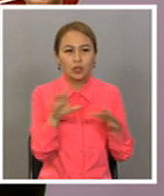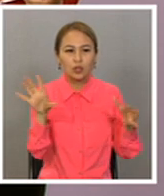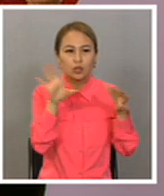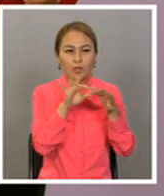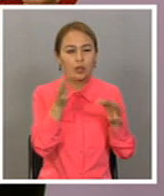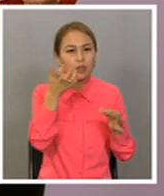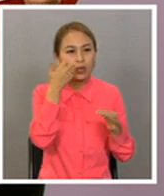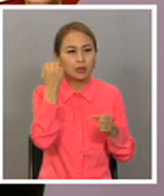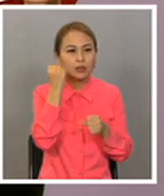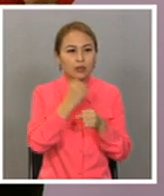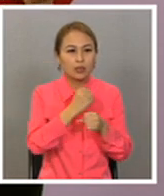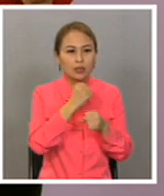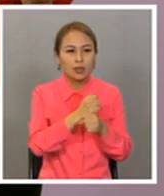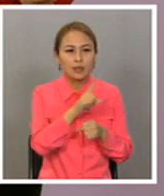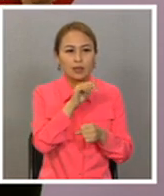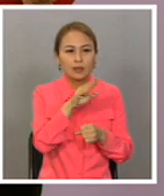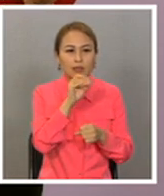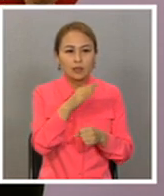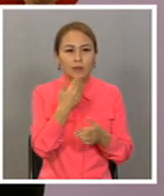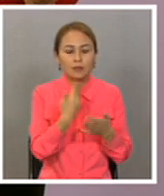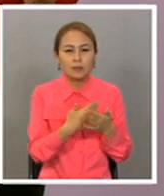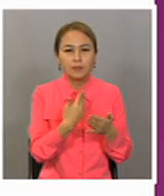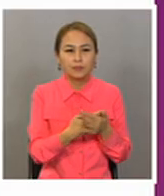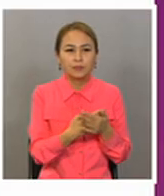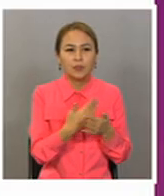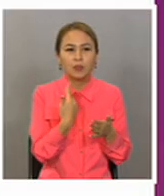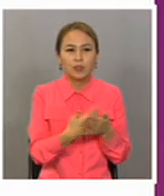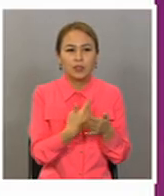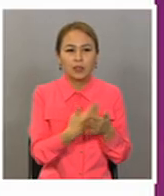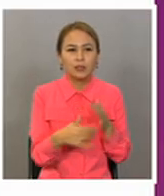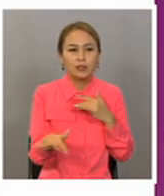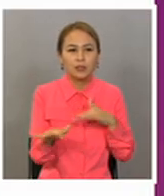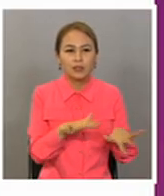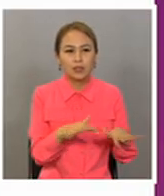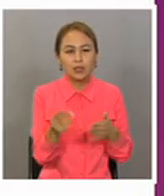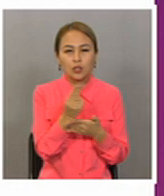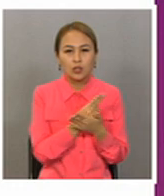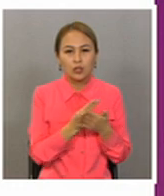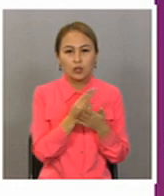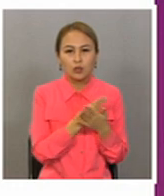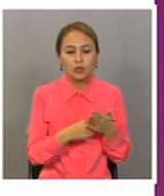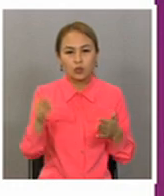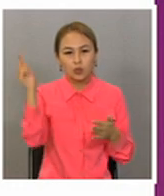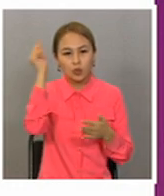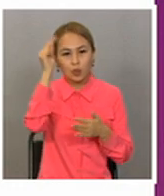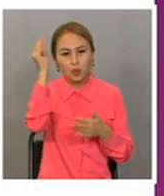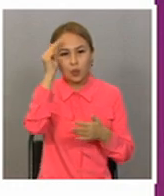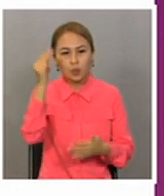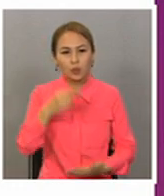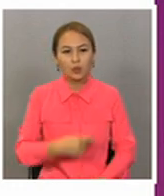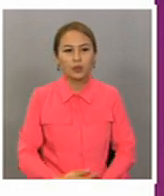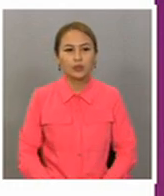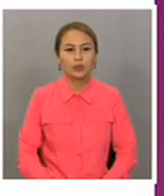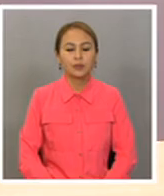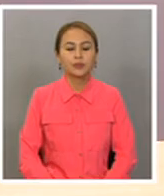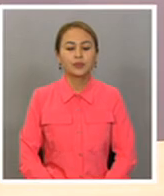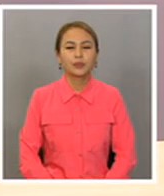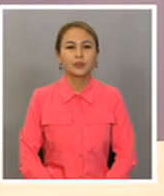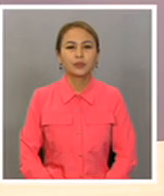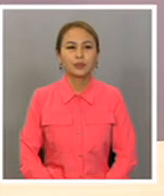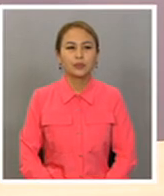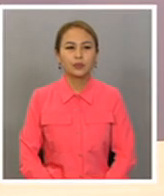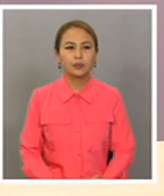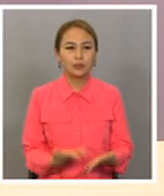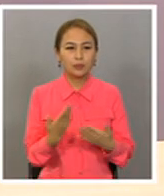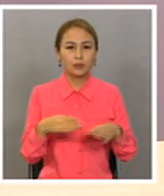арқылы жасалған зат есімді туынды зат есім дейміз. Мысалы, іскер, суретші, оқулық. Олай